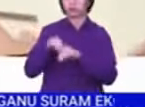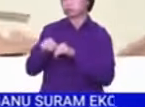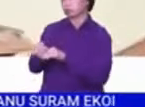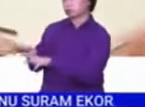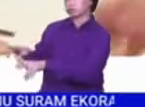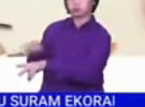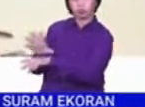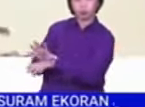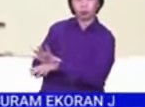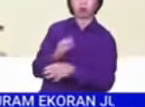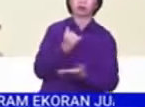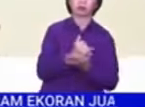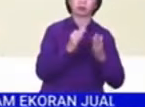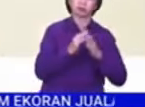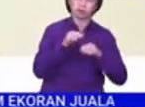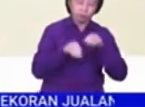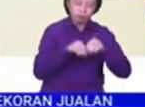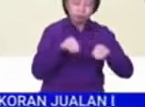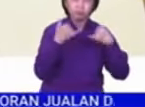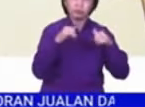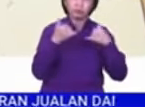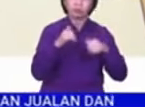penularan convislam belas